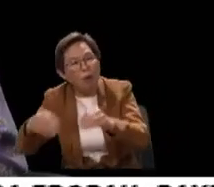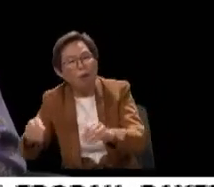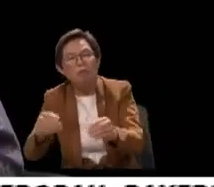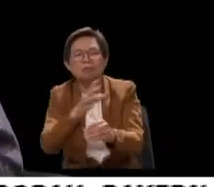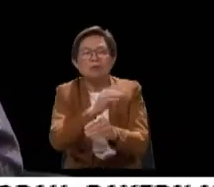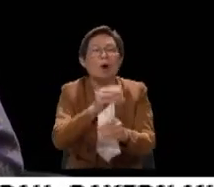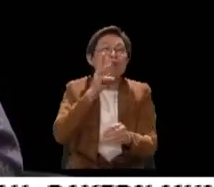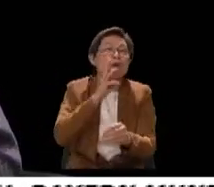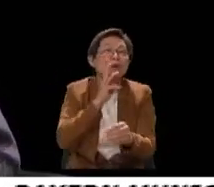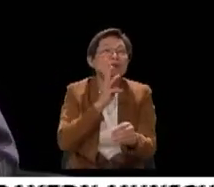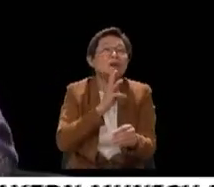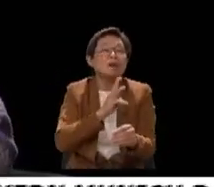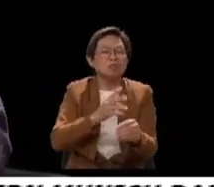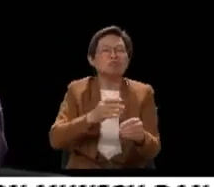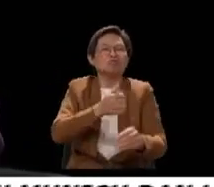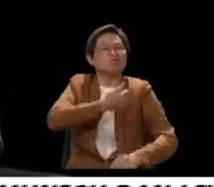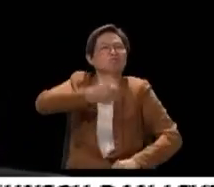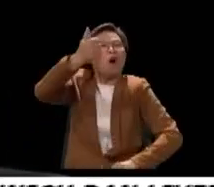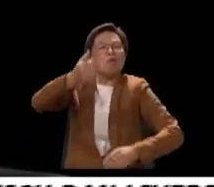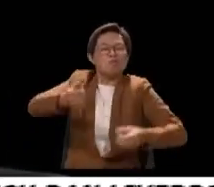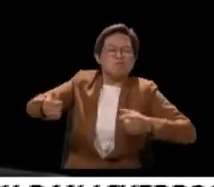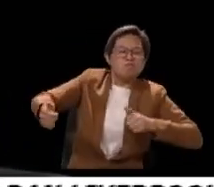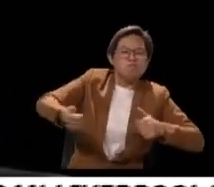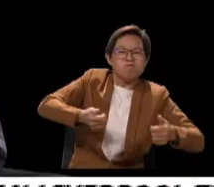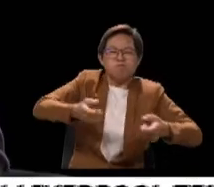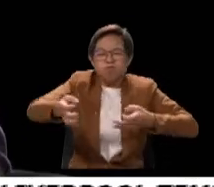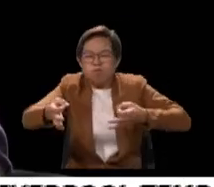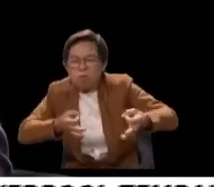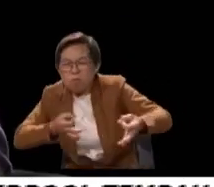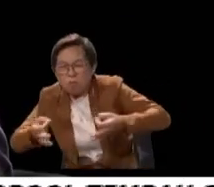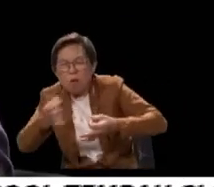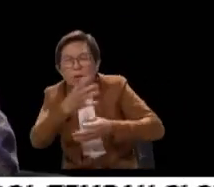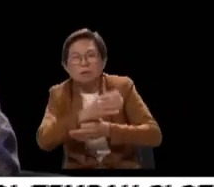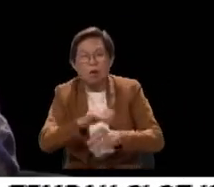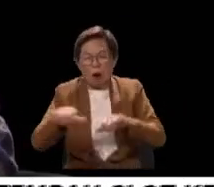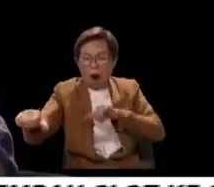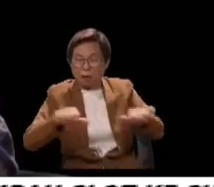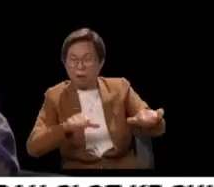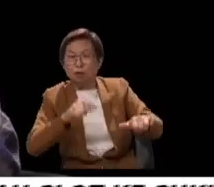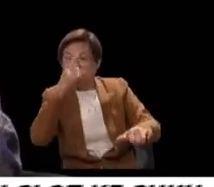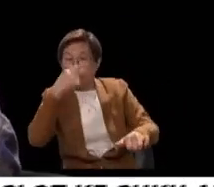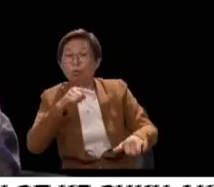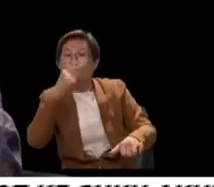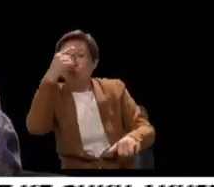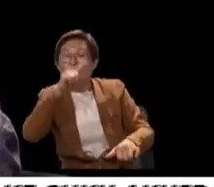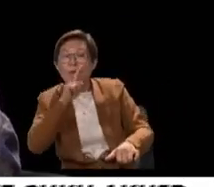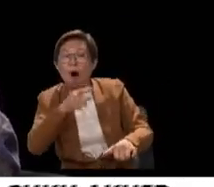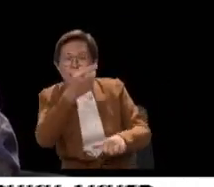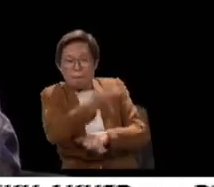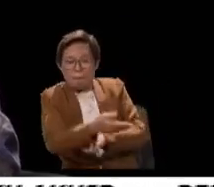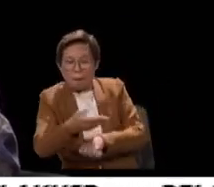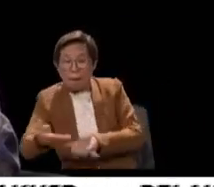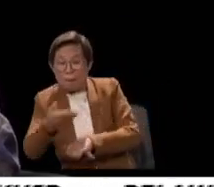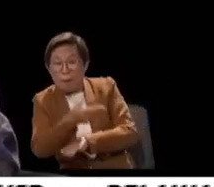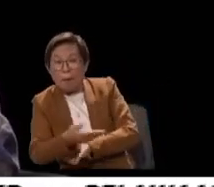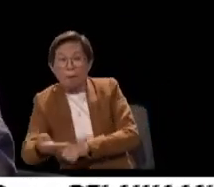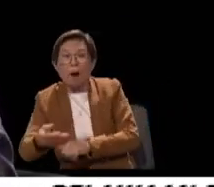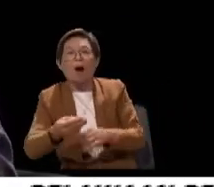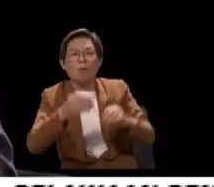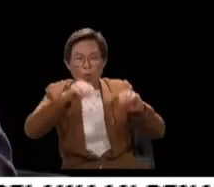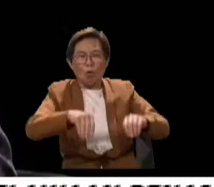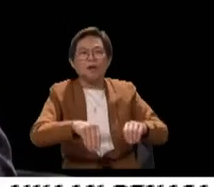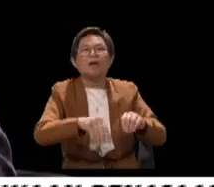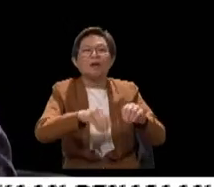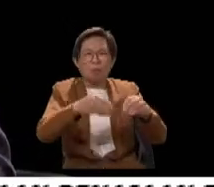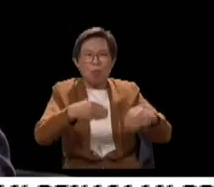penerangan dan sebagainya very aktif untuk memastikan bahawa produk-produk kita komoditi kita tetap dapat meningkatkan pasaran